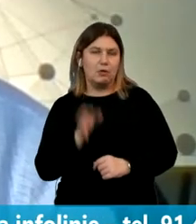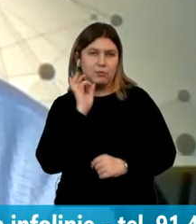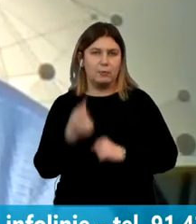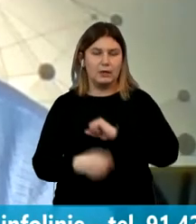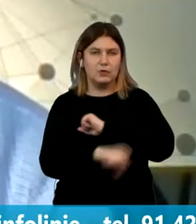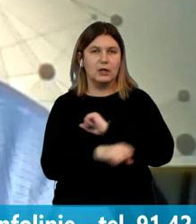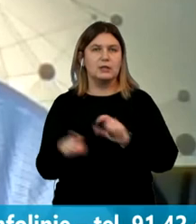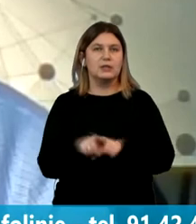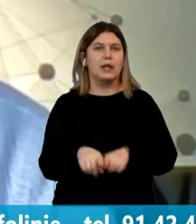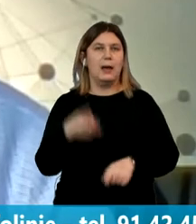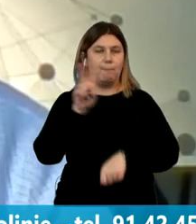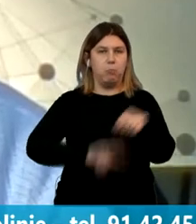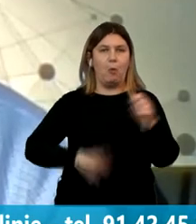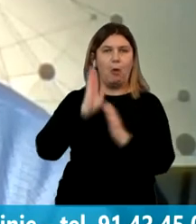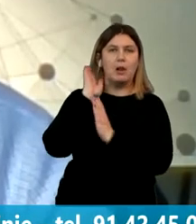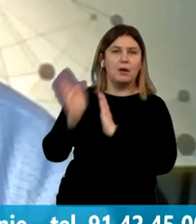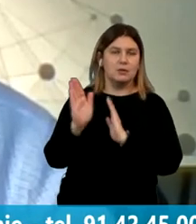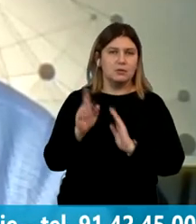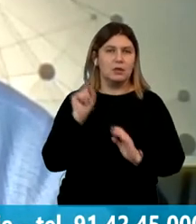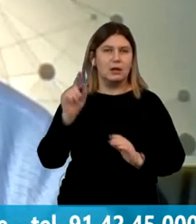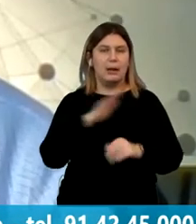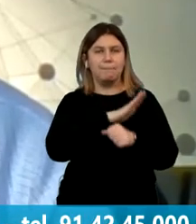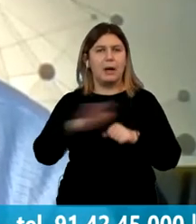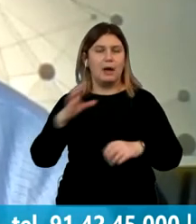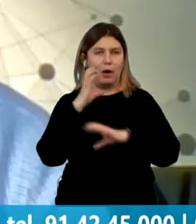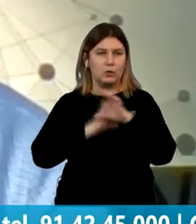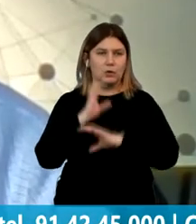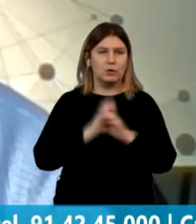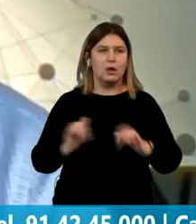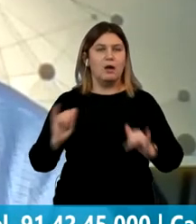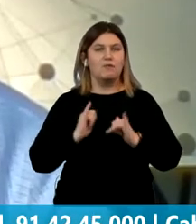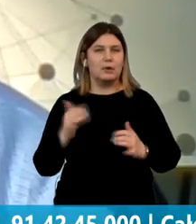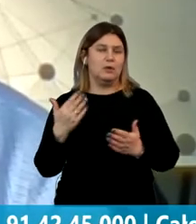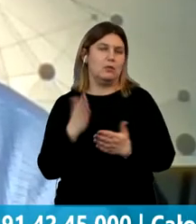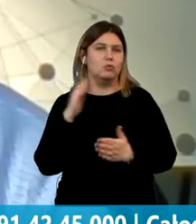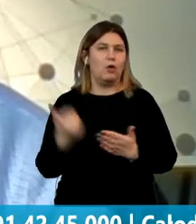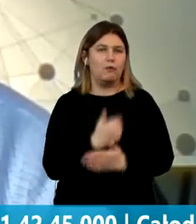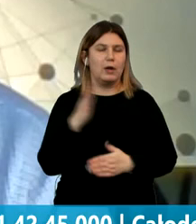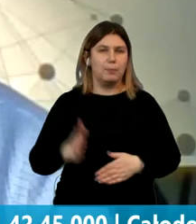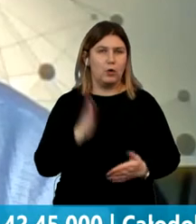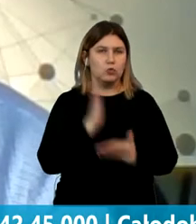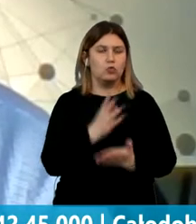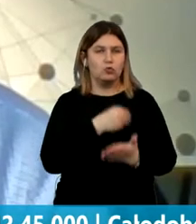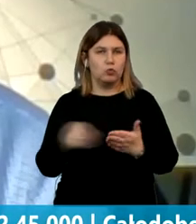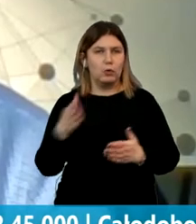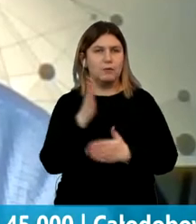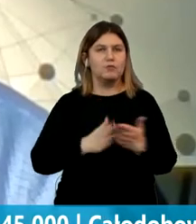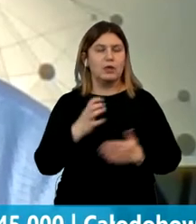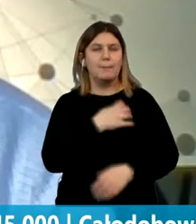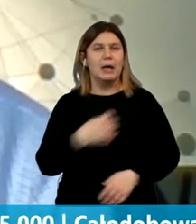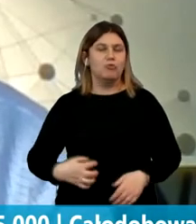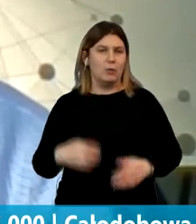przykład na kierunku polickim, dla przepełnionych autobusów. No to wygodne nowe pociągi, które zresztą już są kupione w części przez marszałka